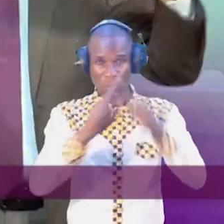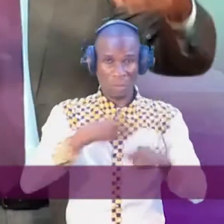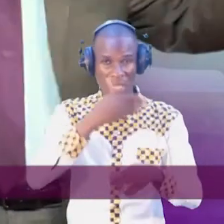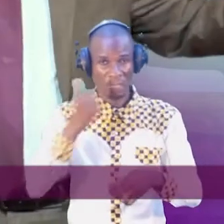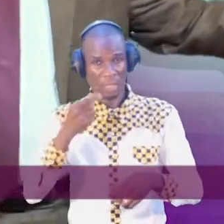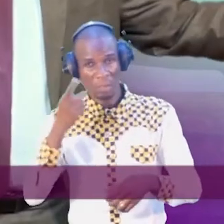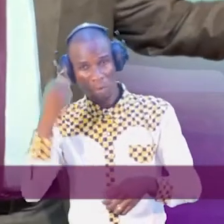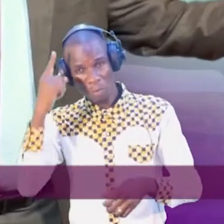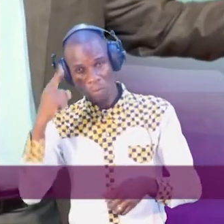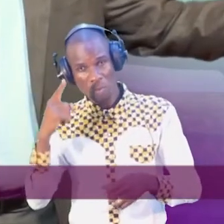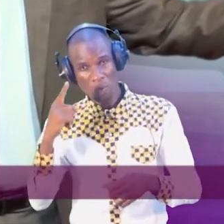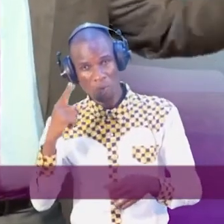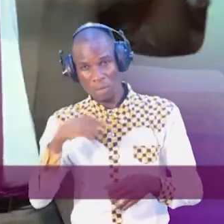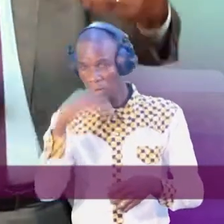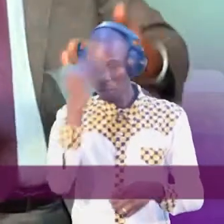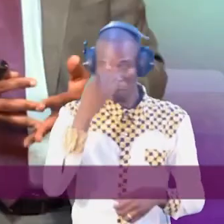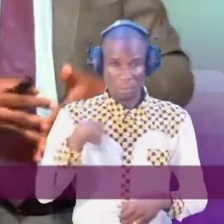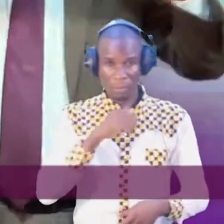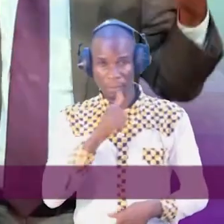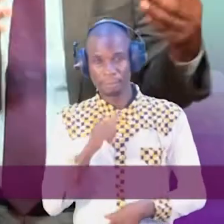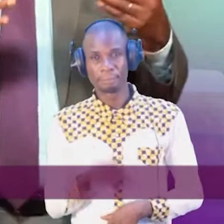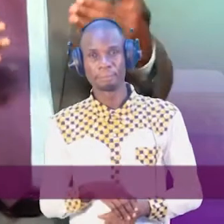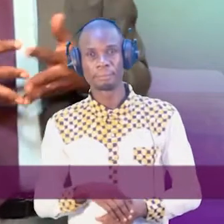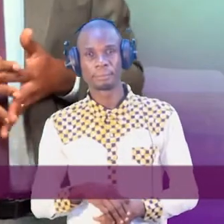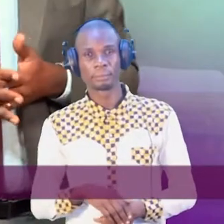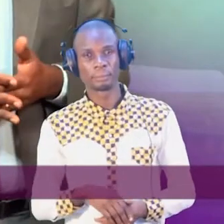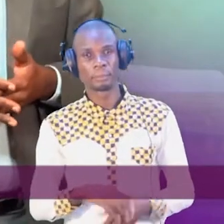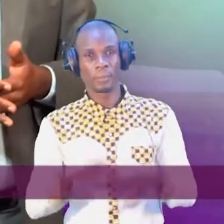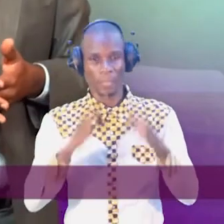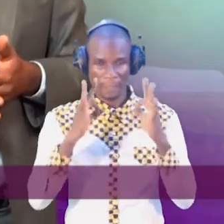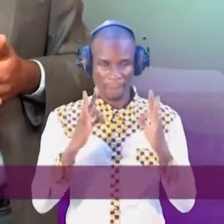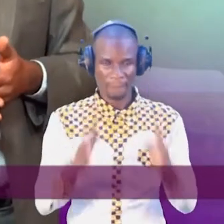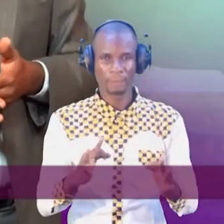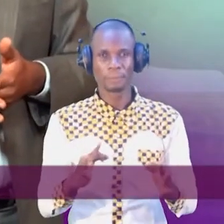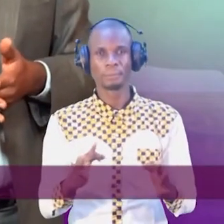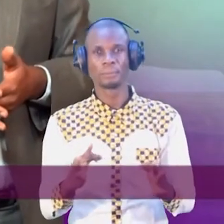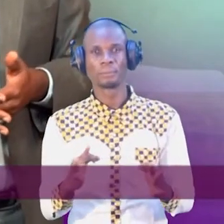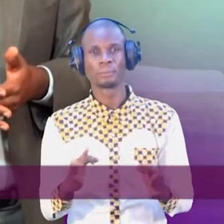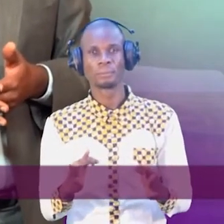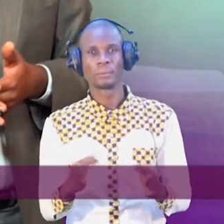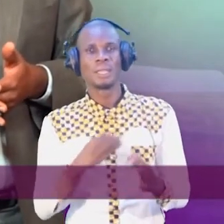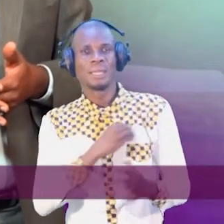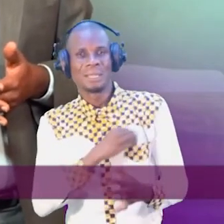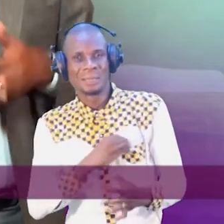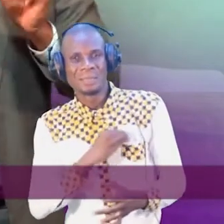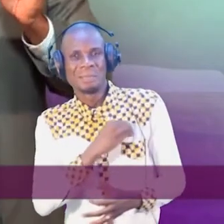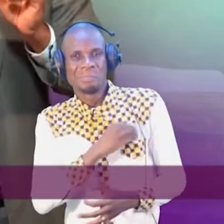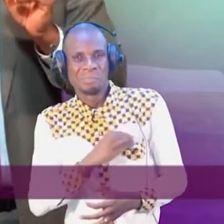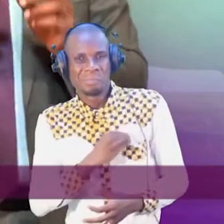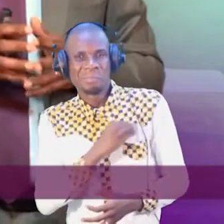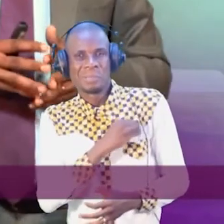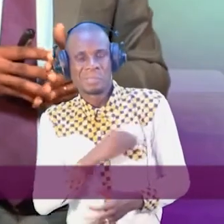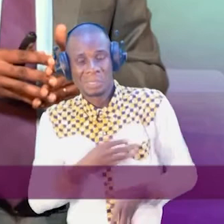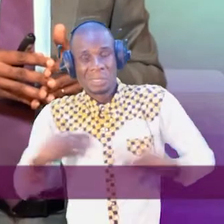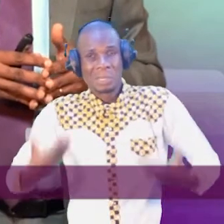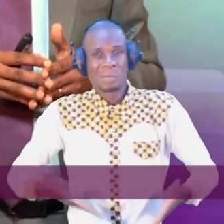zali kolula, to zali kokalisa tete nzamba zali monene, na makoki ya kosonga biso, to malamu po na koye ba kozo biso en charge.